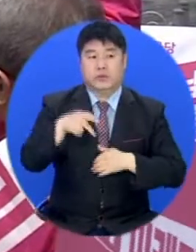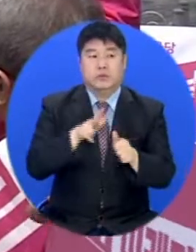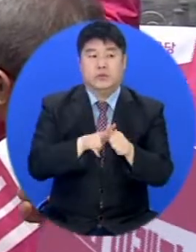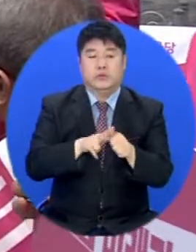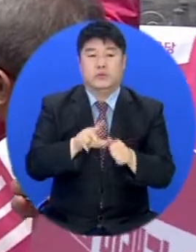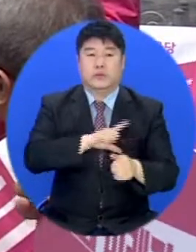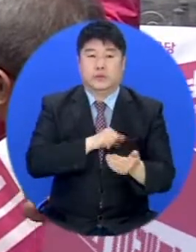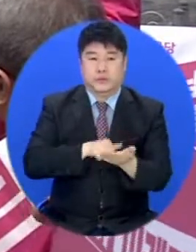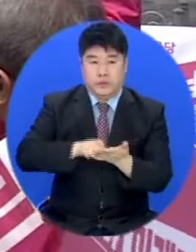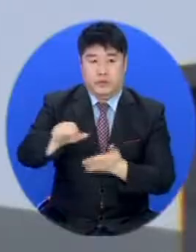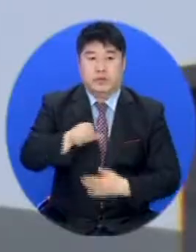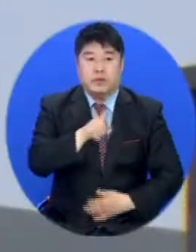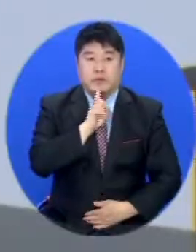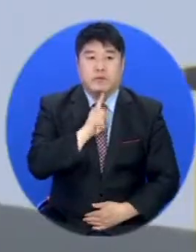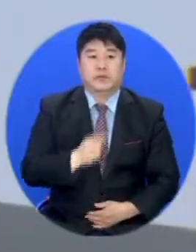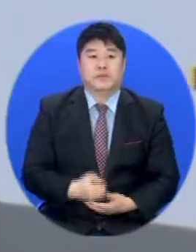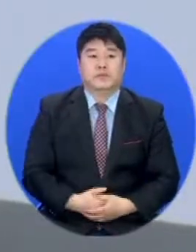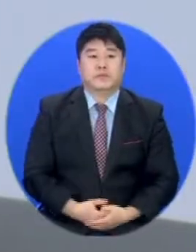제명하라고 요구했습니다.